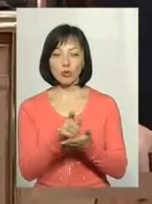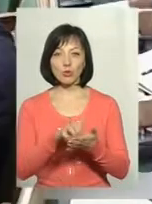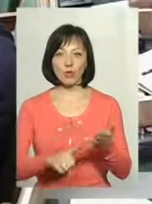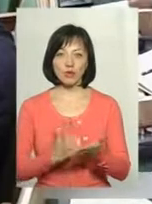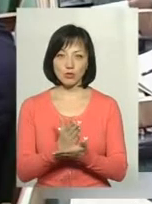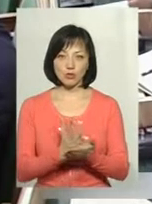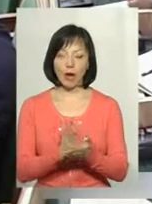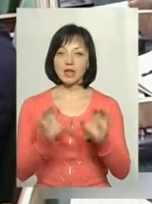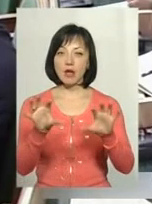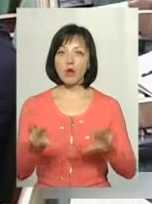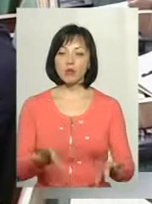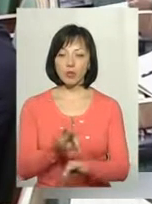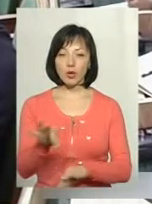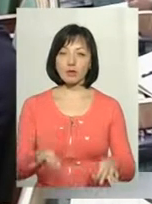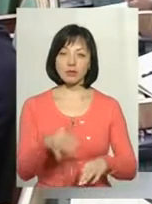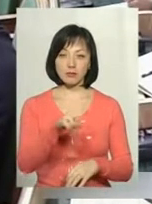служба. Законопроект